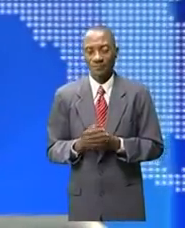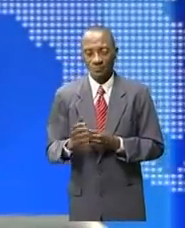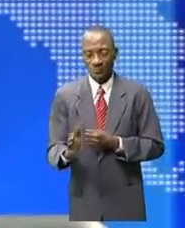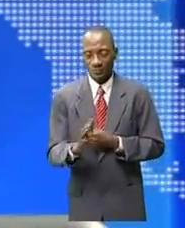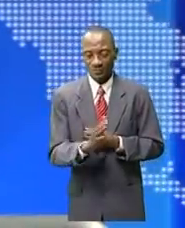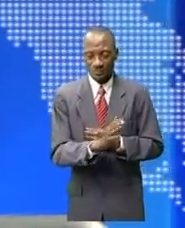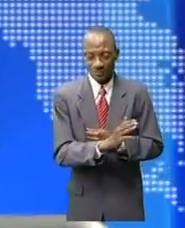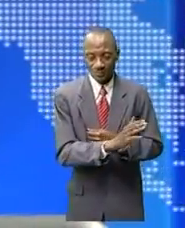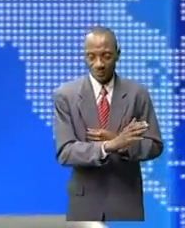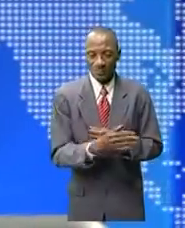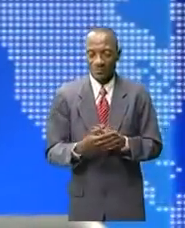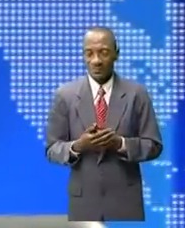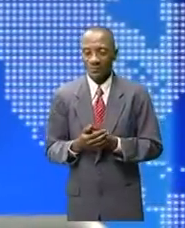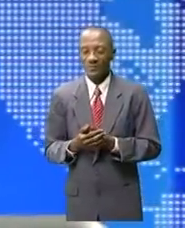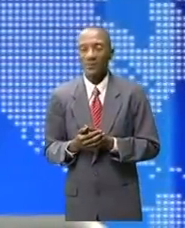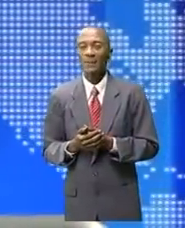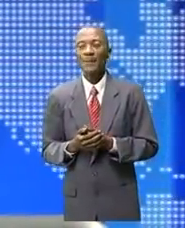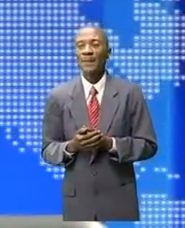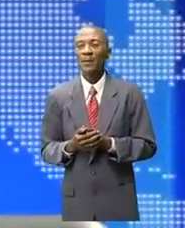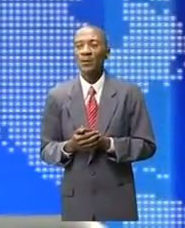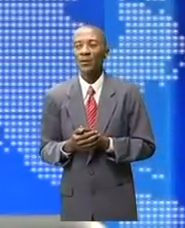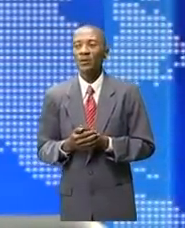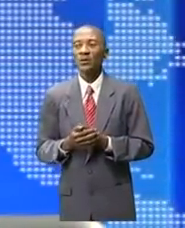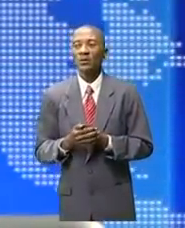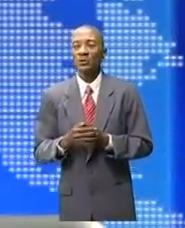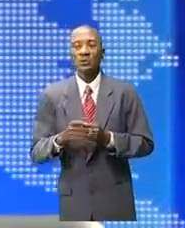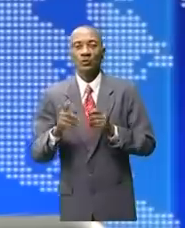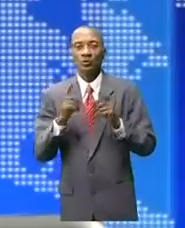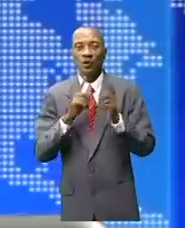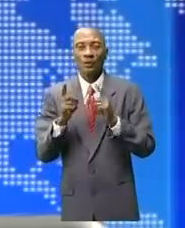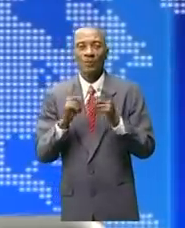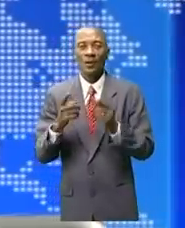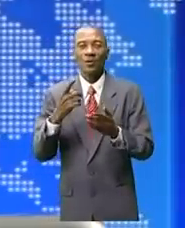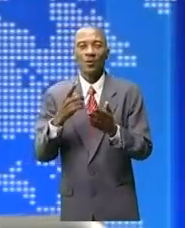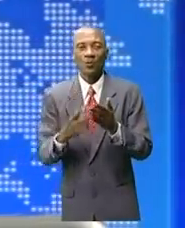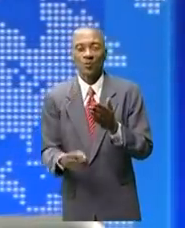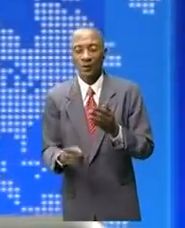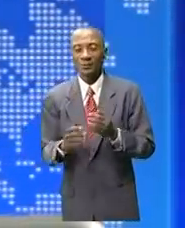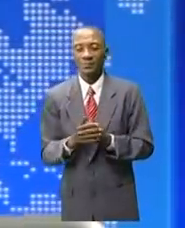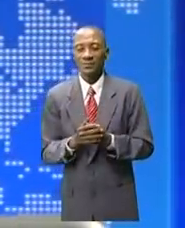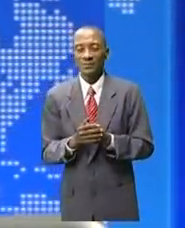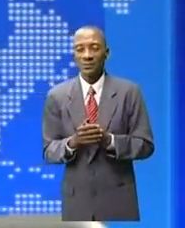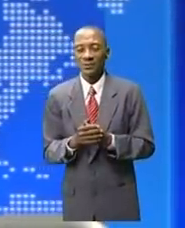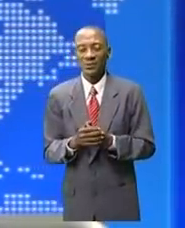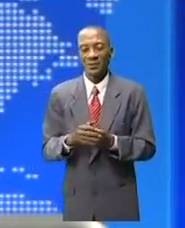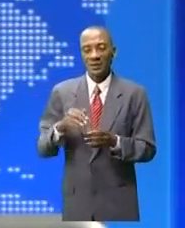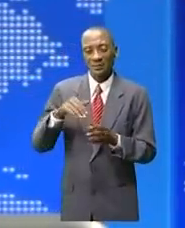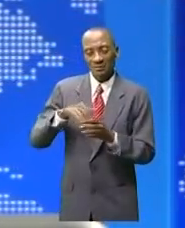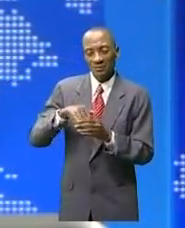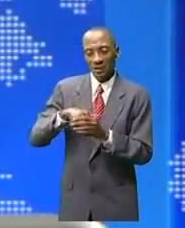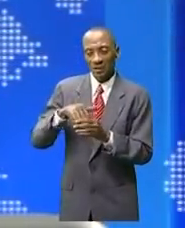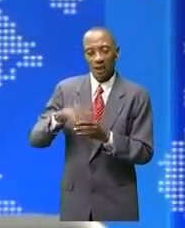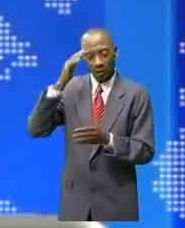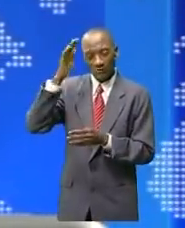Je l'ai dit au sommaire, deux jours après le meurtre d'un étudiant par un policier, la situation était très tendue ce matin à